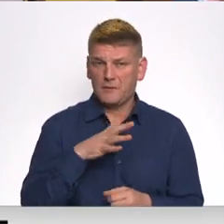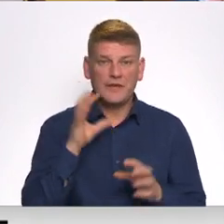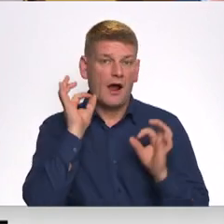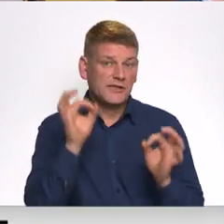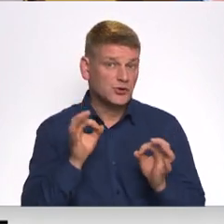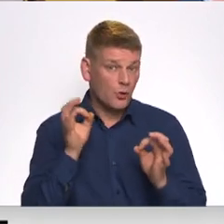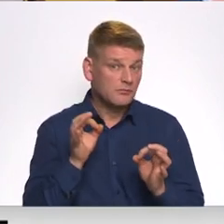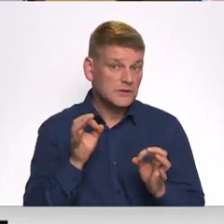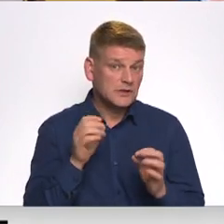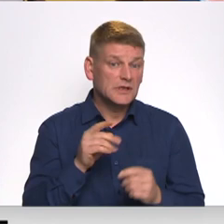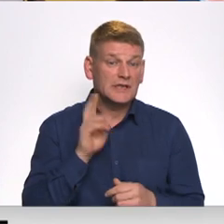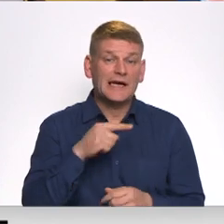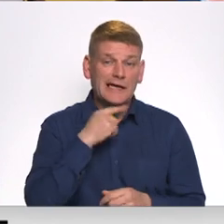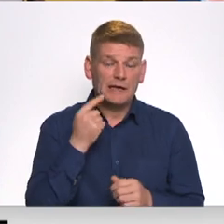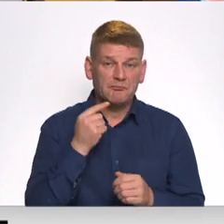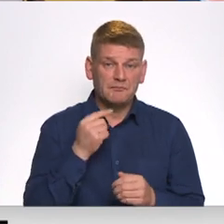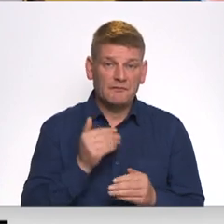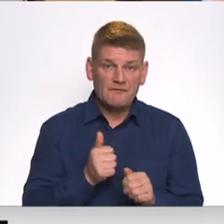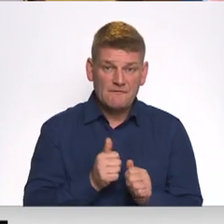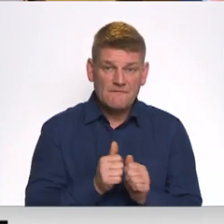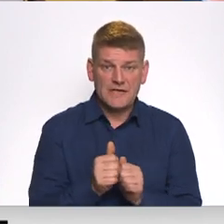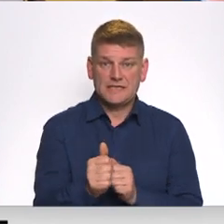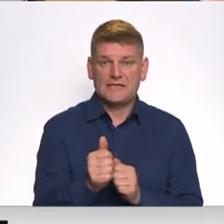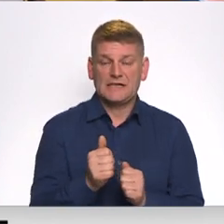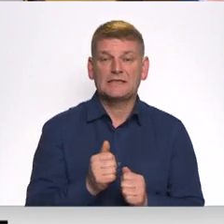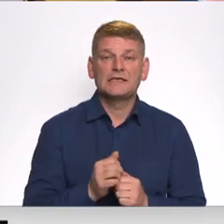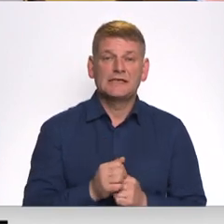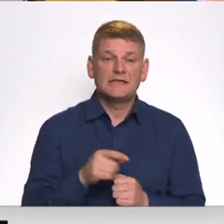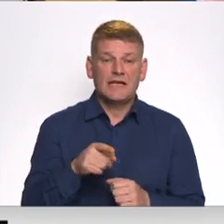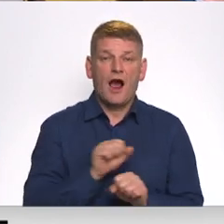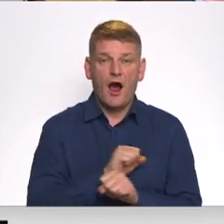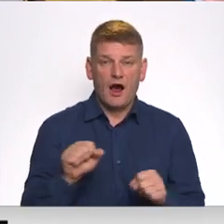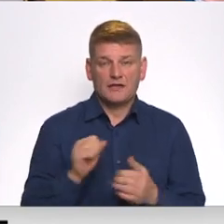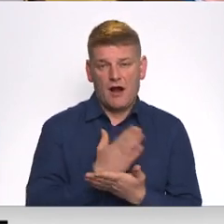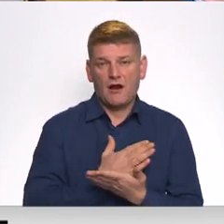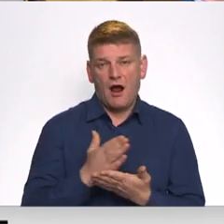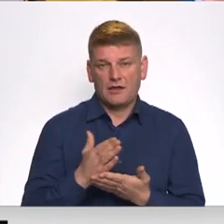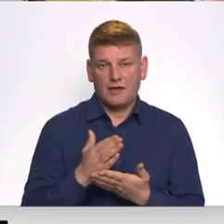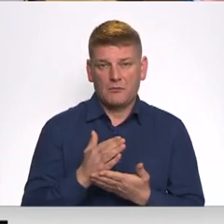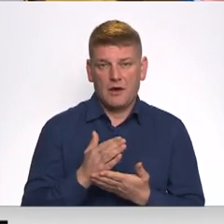kad tik grib nu, virzīt tajā ātrajā kārtībā,